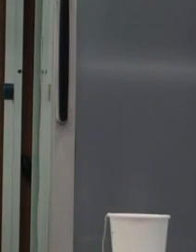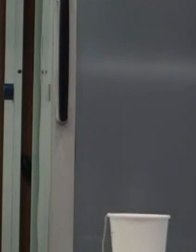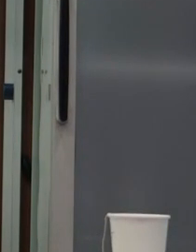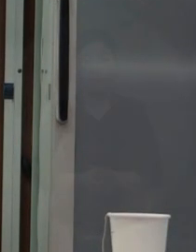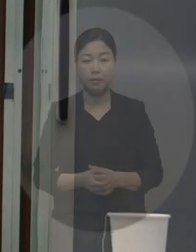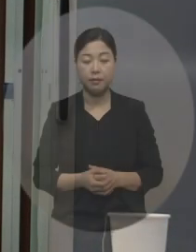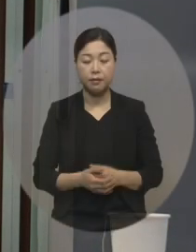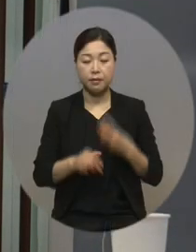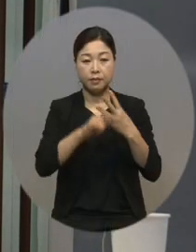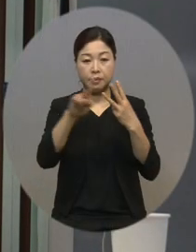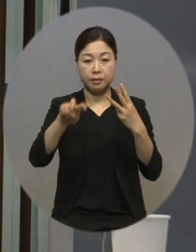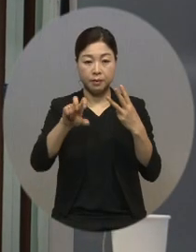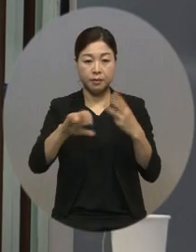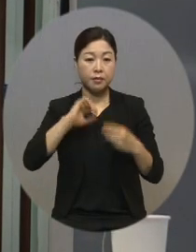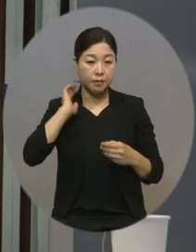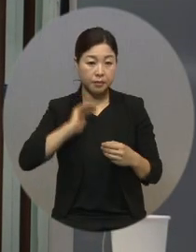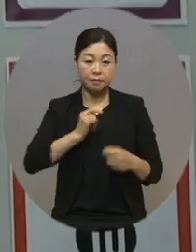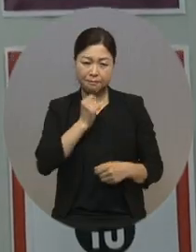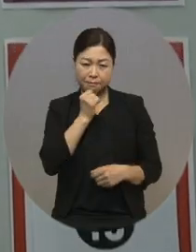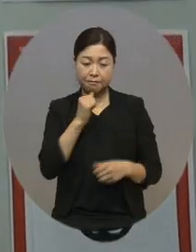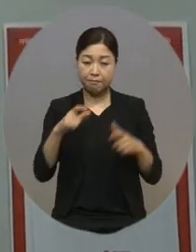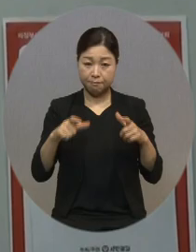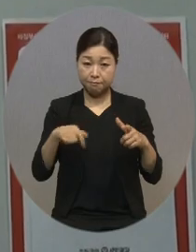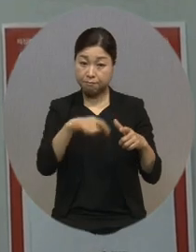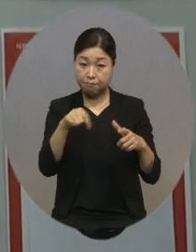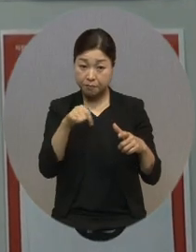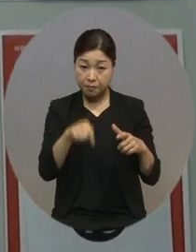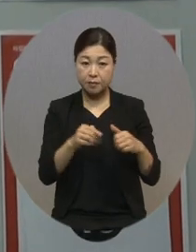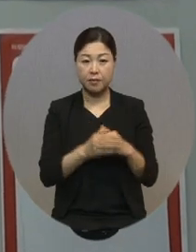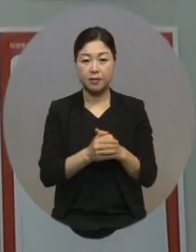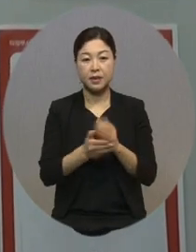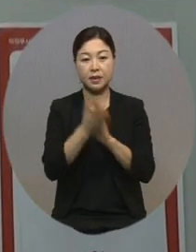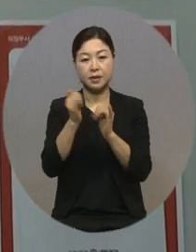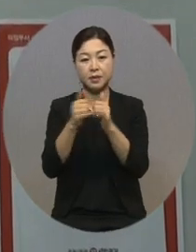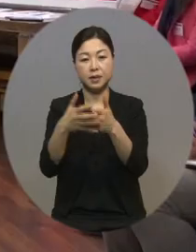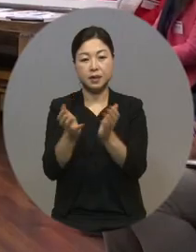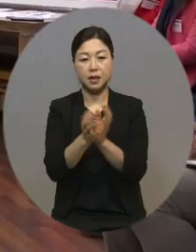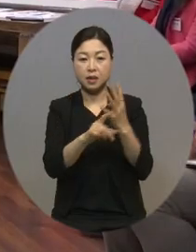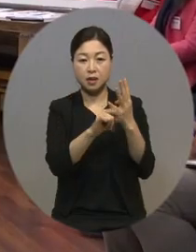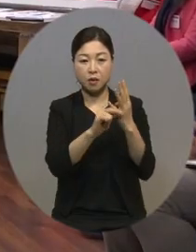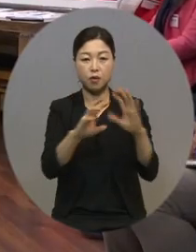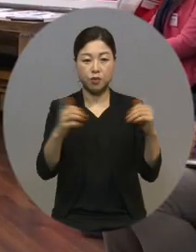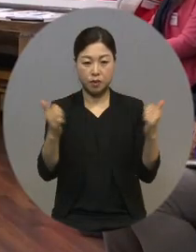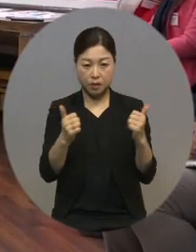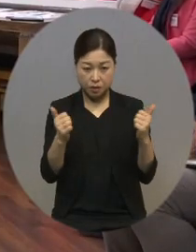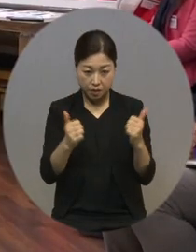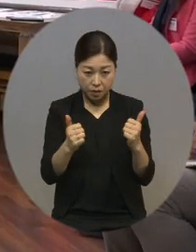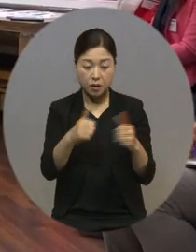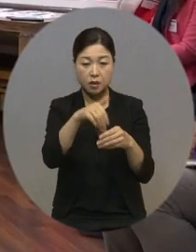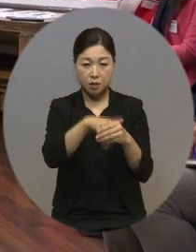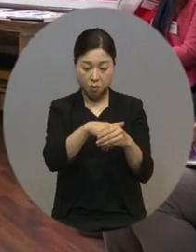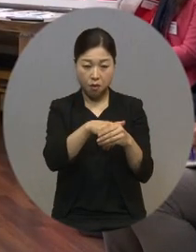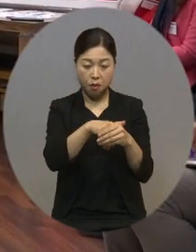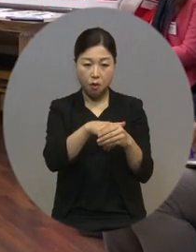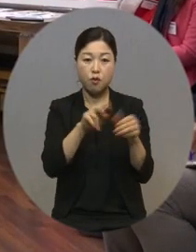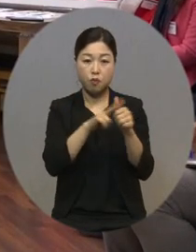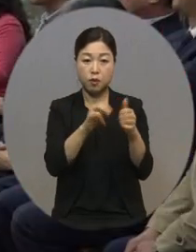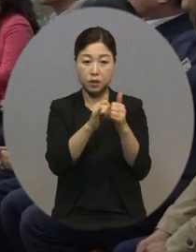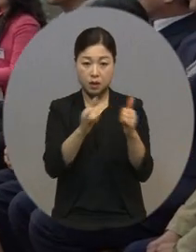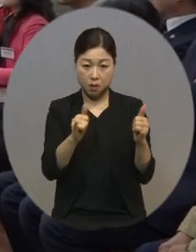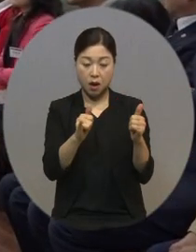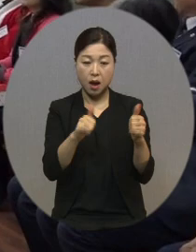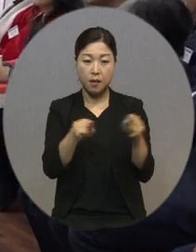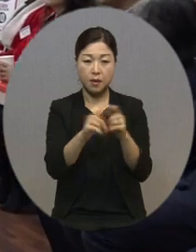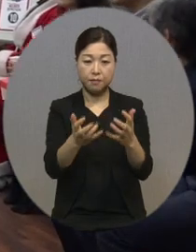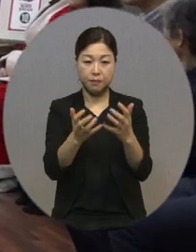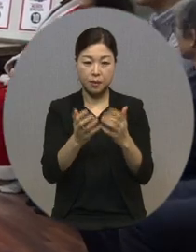지난 25일 의정부시 작은 공간에서 한 시민단체가 4월 국회의원 선거 입후보자와 함께하는